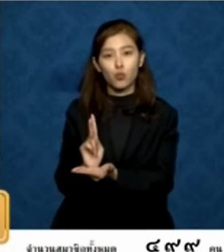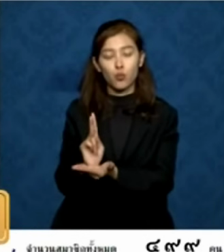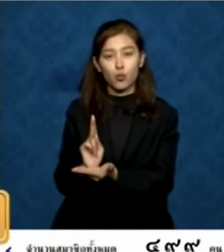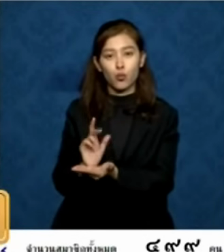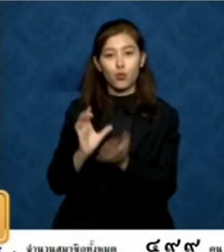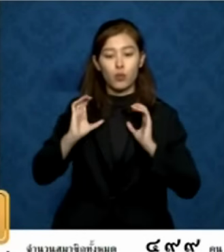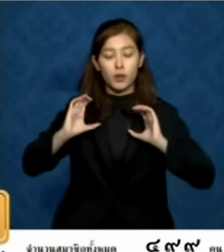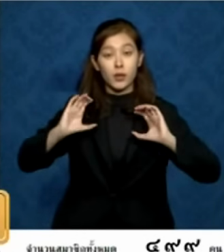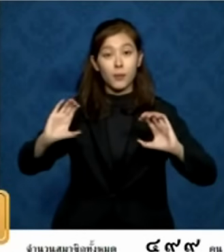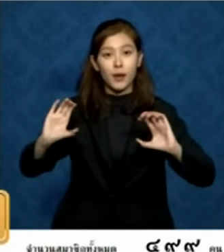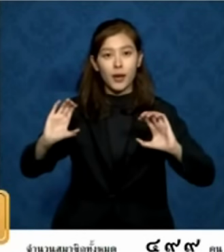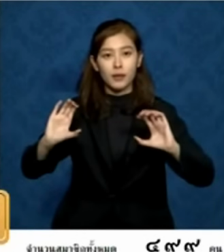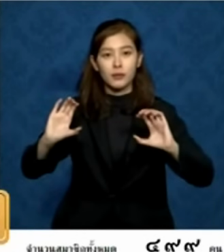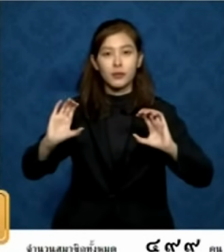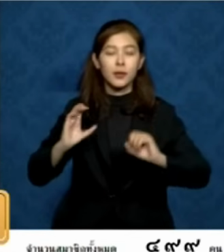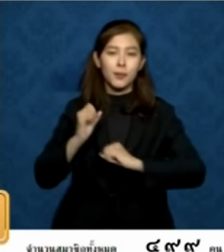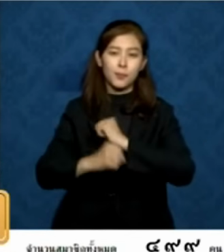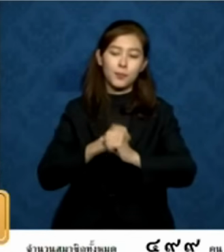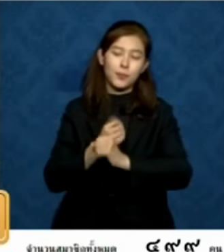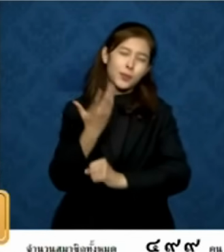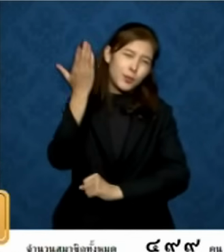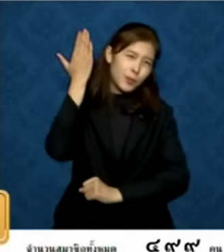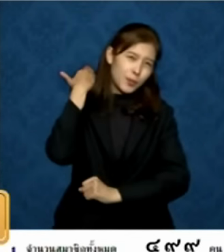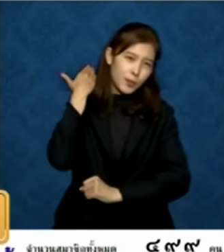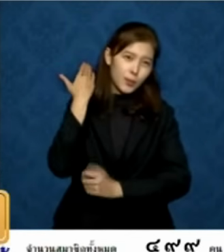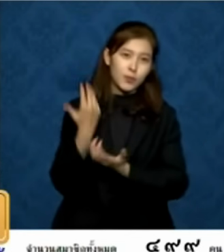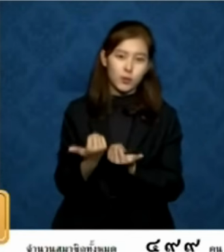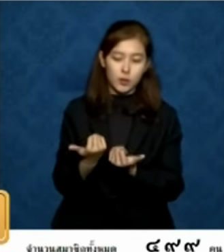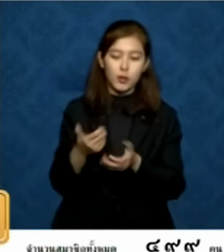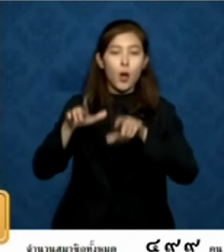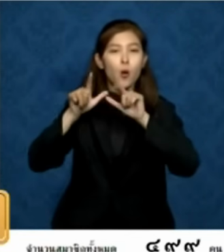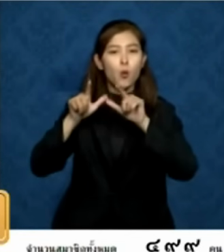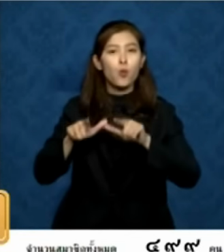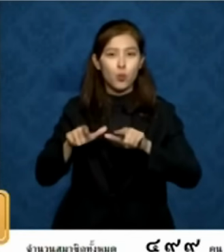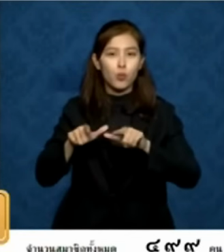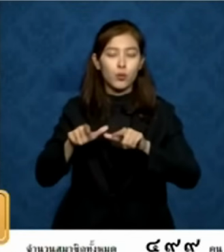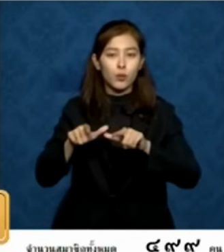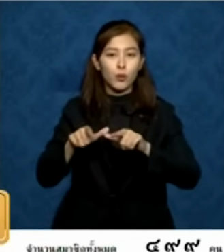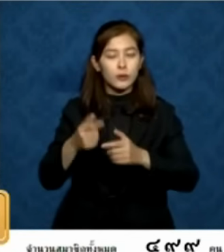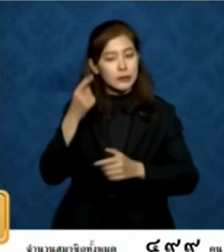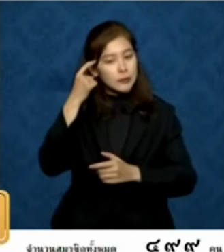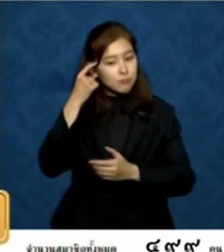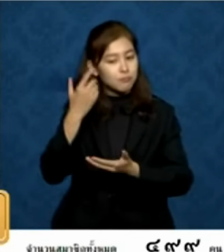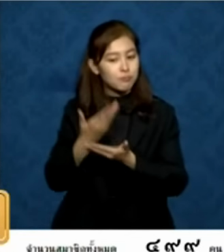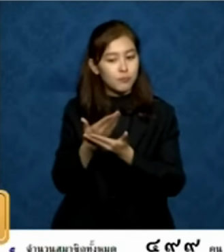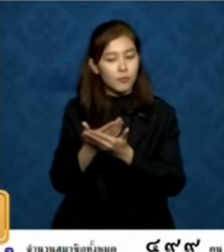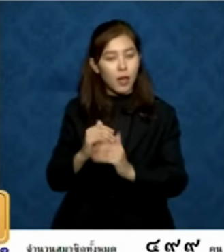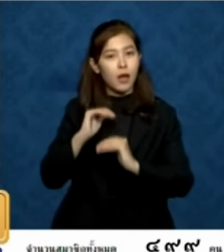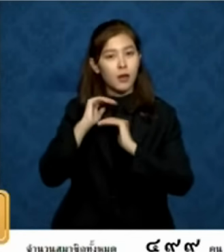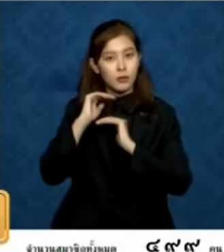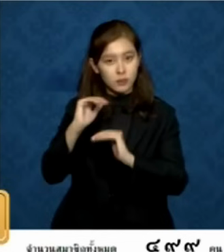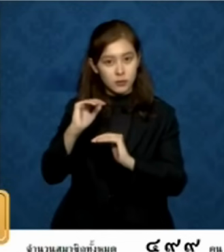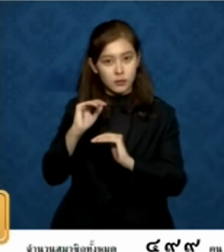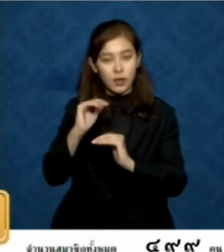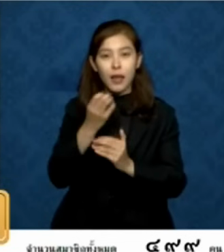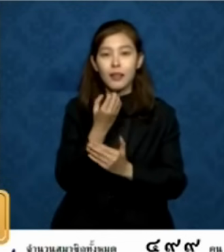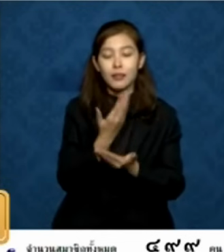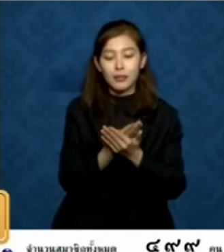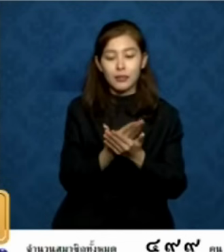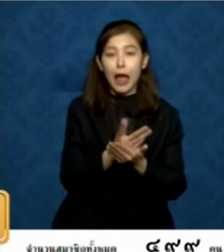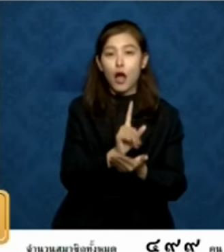ลดลงจากปีงบประมาณที่ผ่านมาและสามารถตั้งงบประมาณชำระคืนต้นเงิน